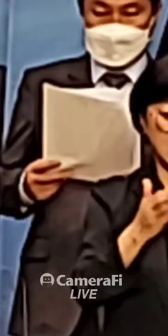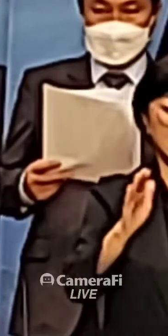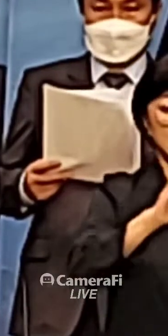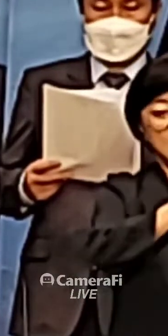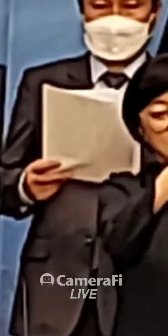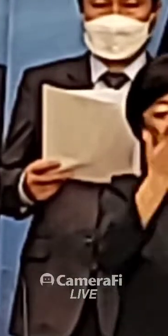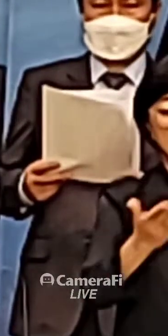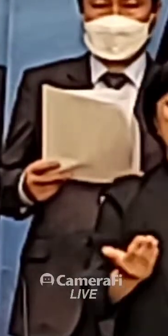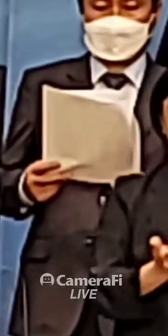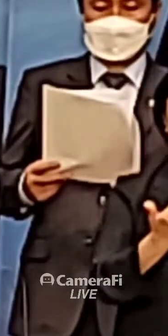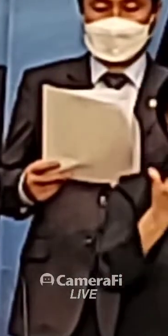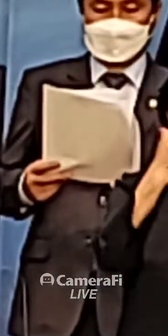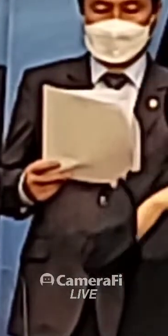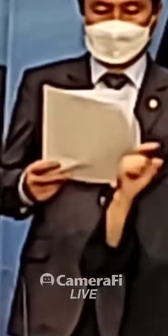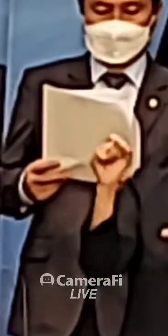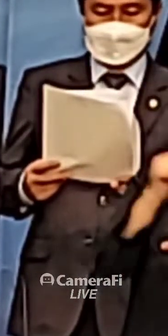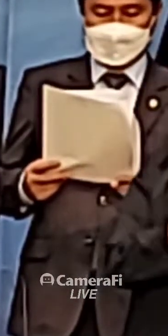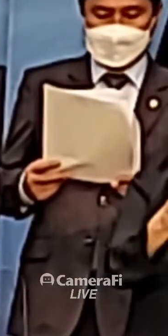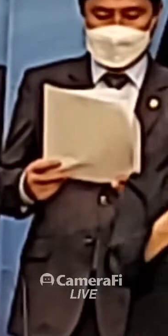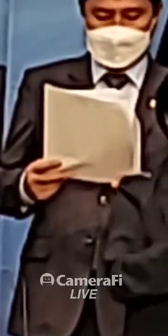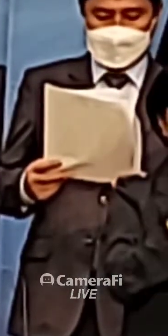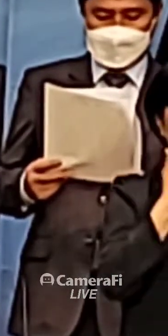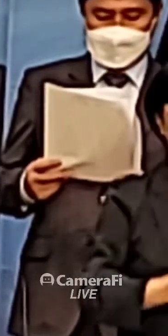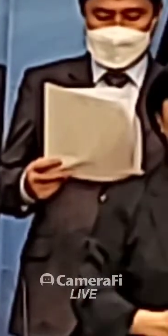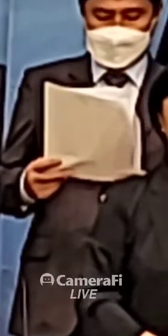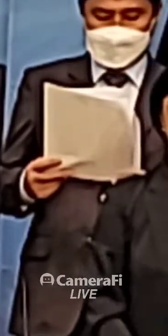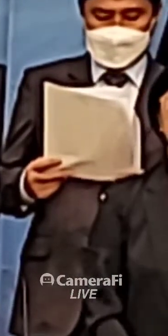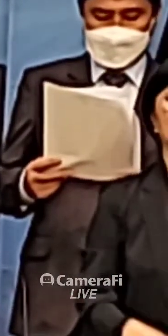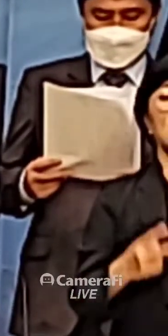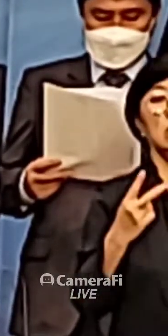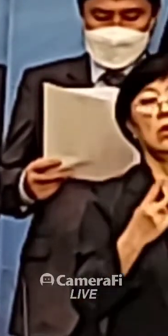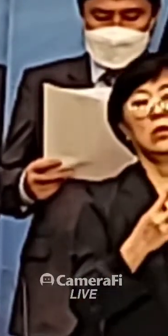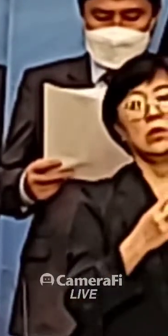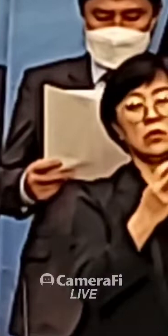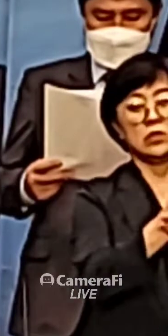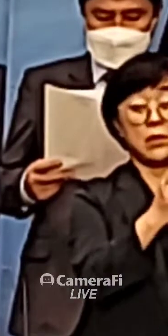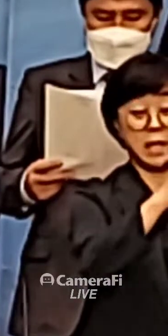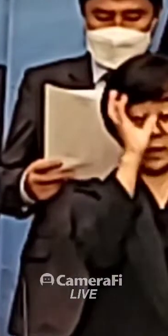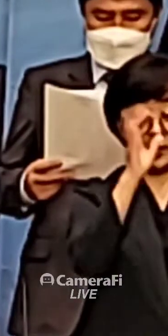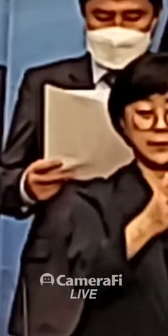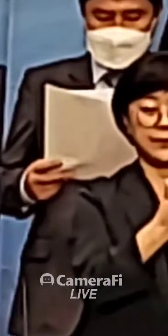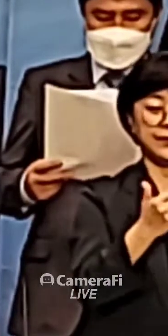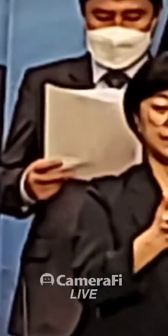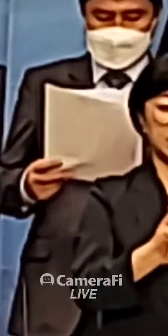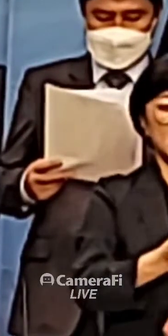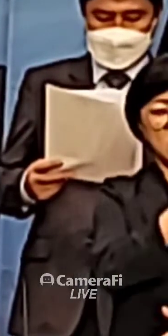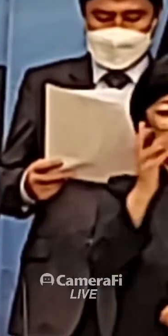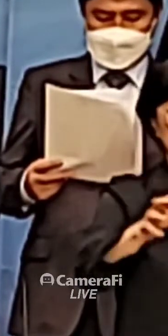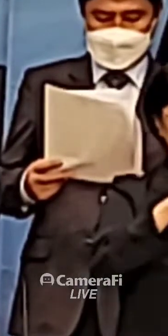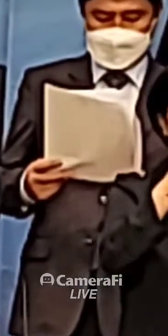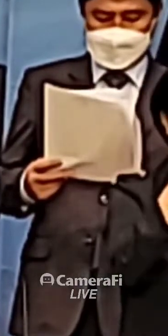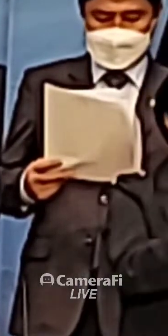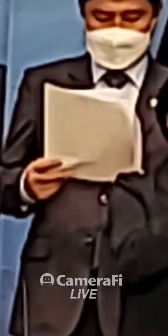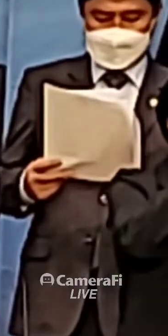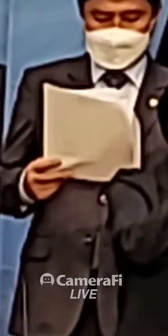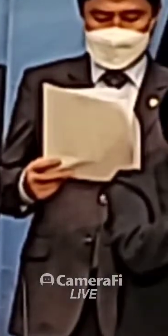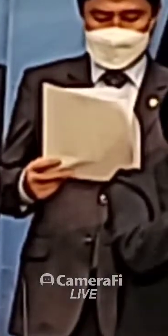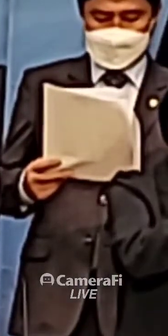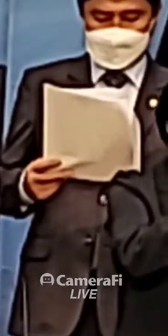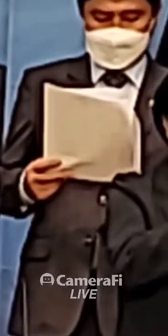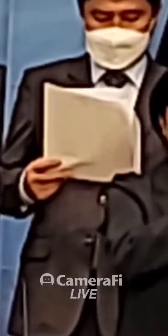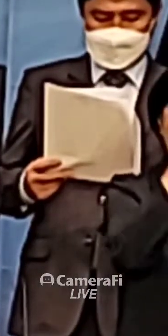도약이 한층 더 빠르게 이루어질 것입니다. 둘째, 규제 완화입니다. 중첩된 규제를 합리적으로 풀 수